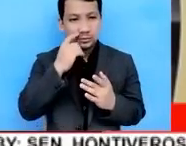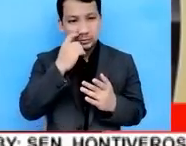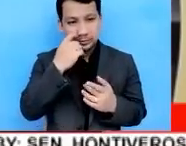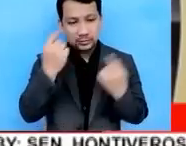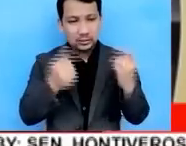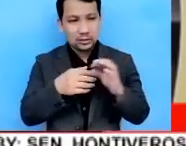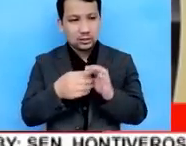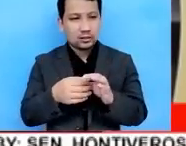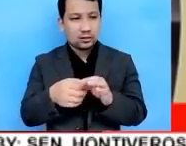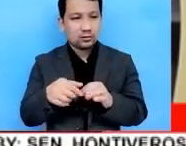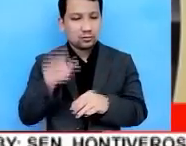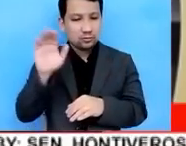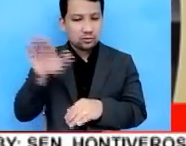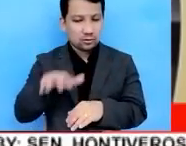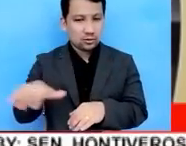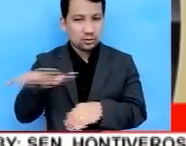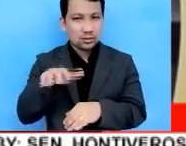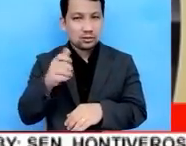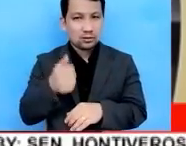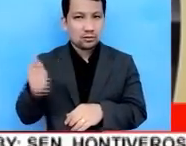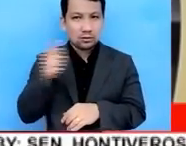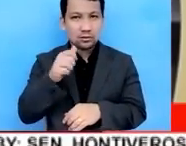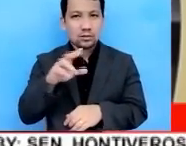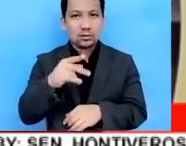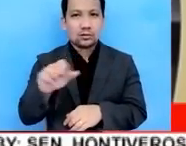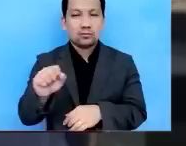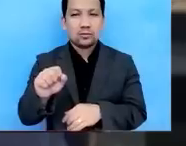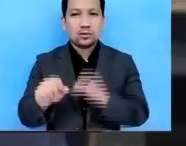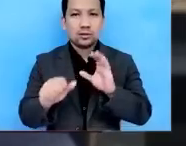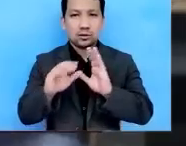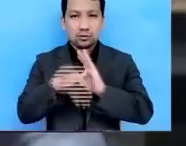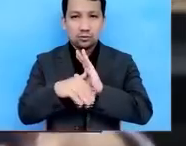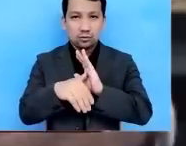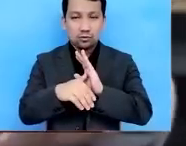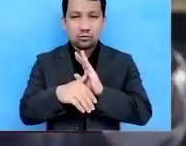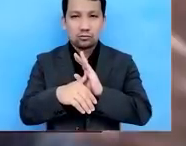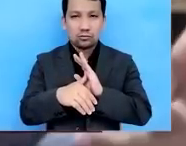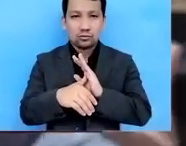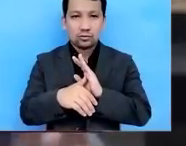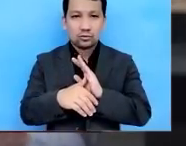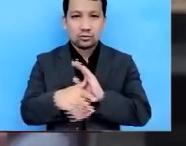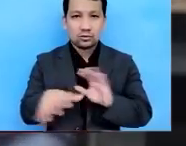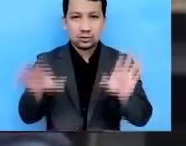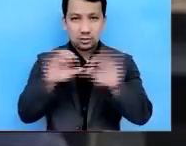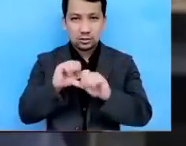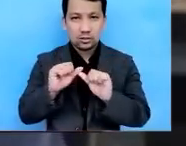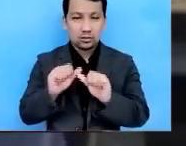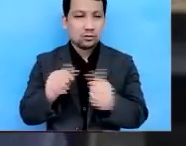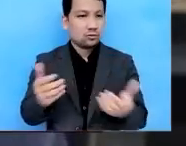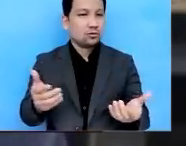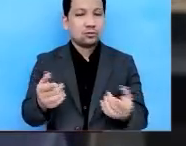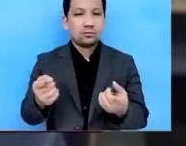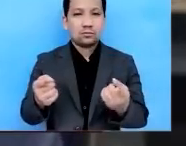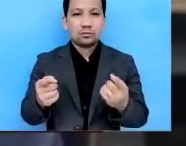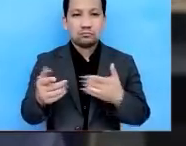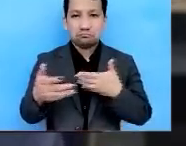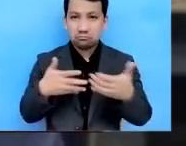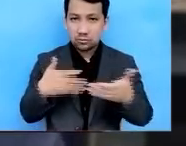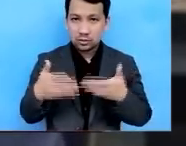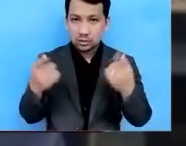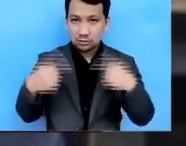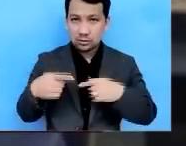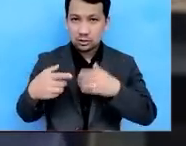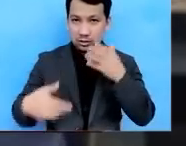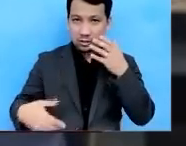the attendance of the chairman of the Commission on Elections. Baka magdulot ng, wag naman mangyari, ng